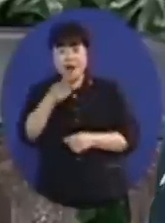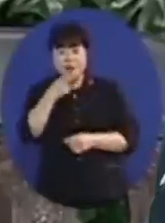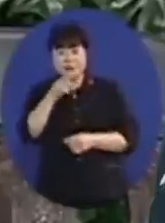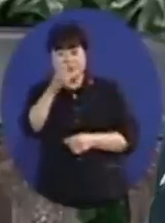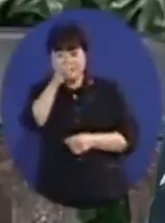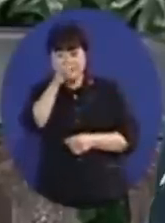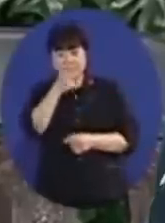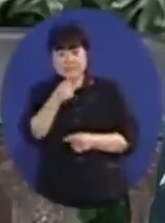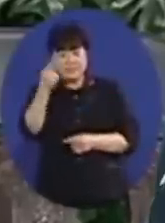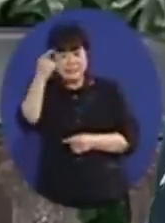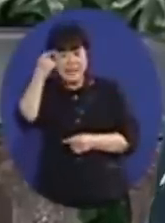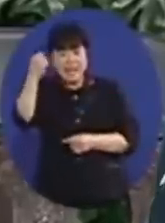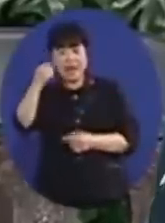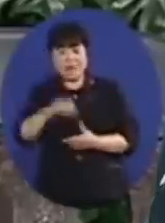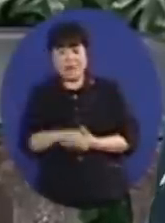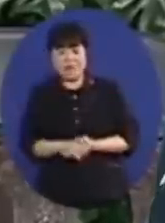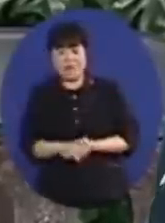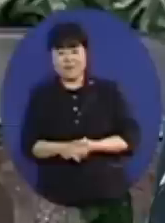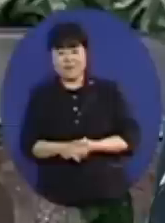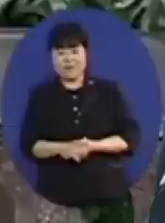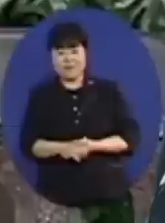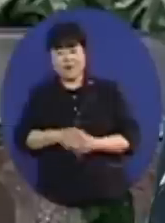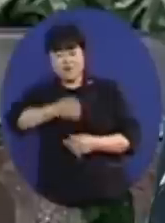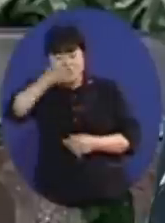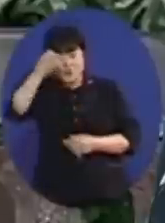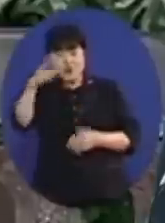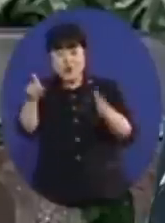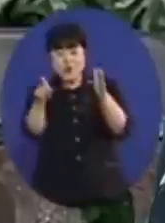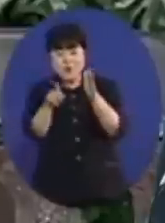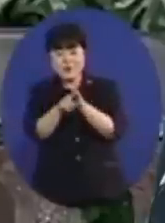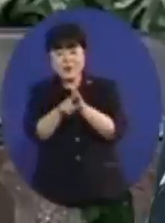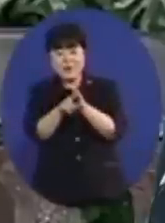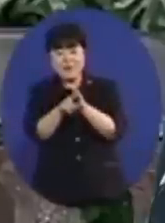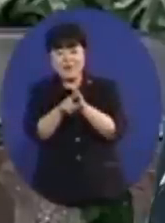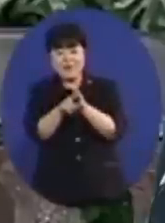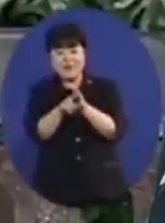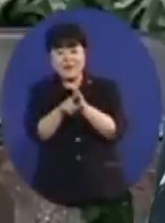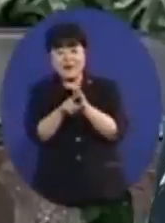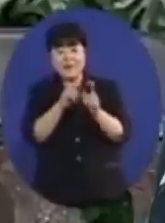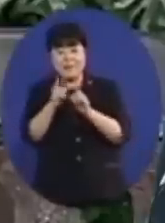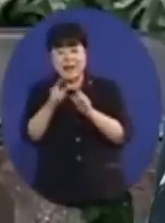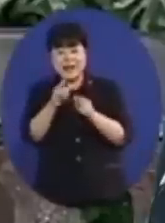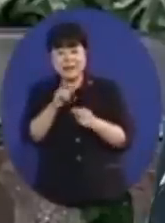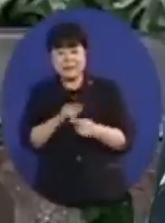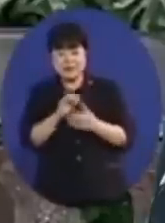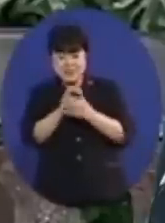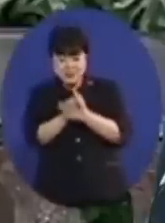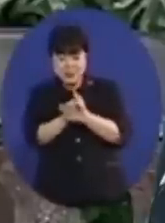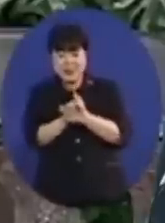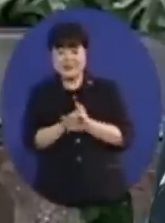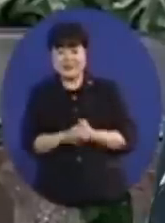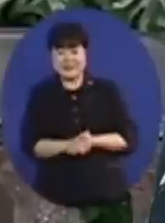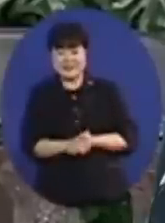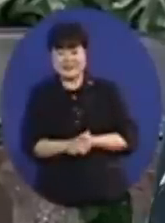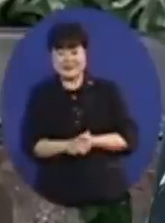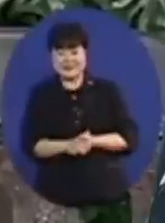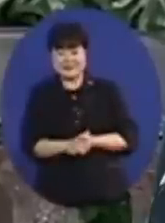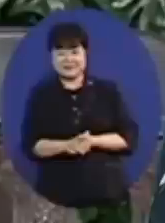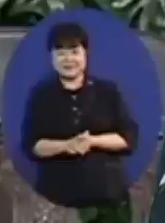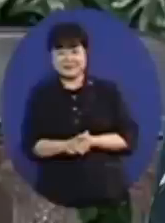것을 인생을 같이 생각하고 꿈꾸고 믿고 말하며 기도하는 것입니다